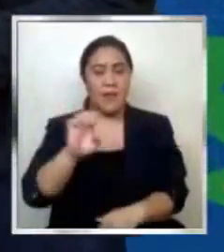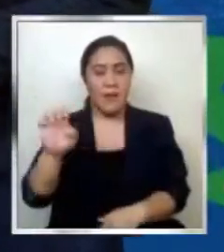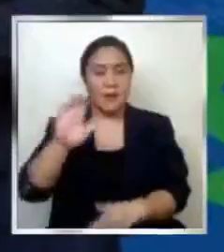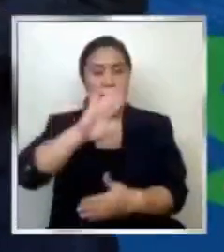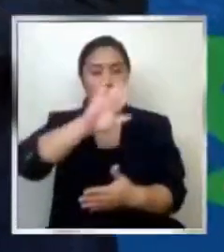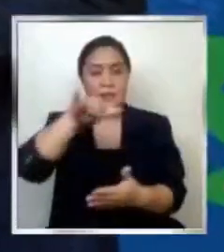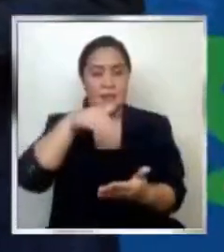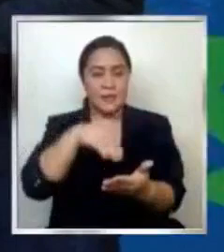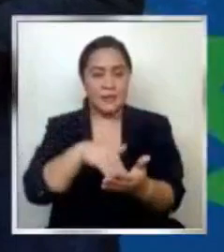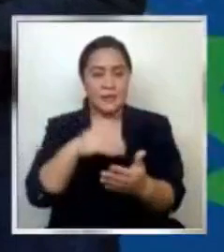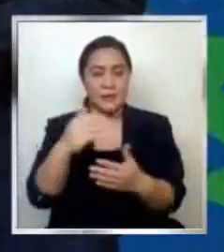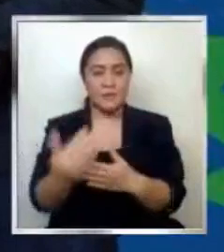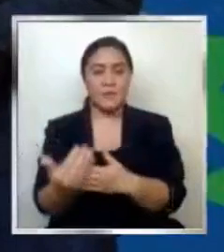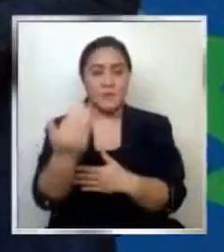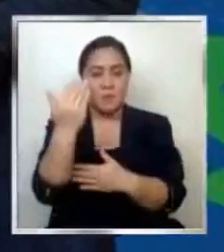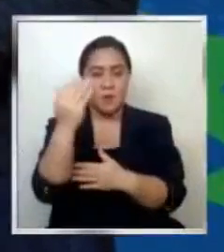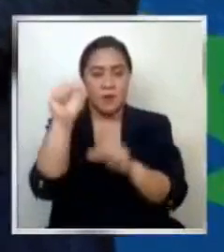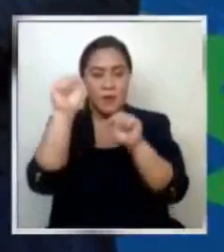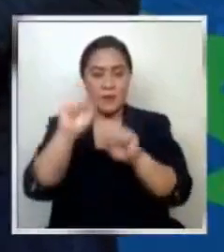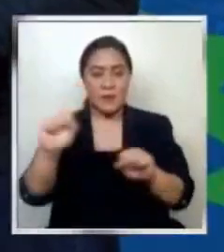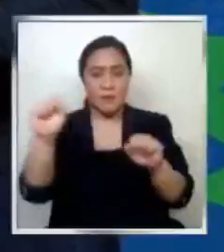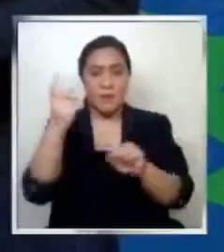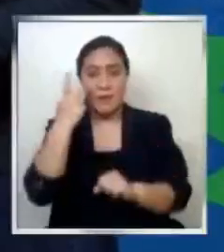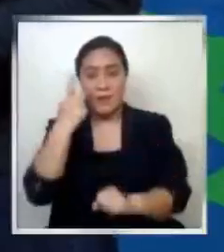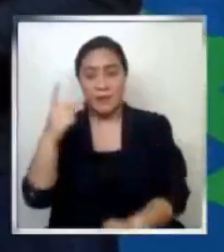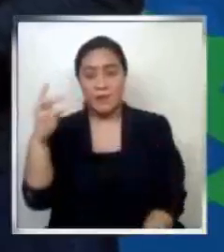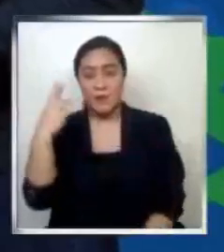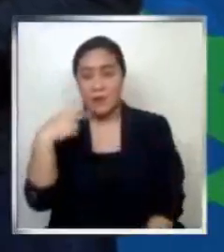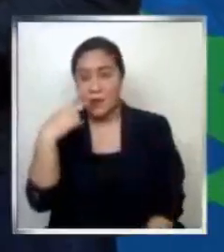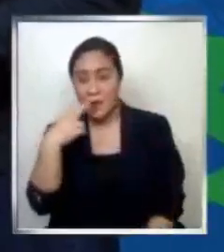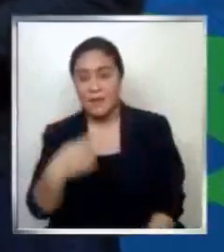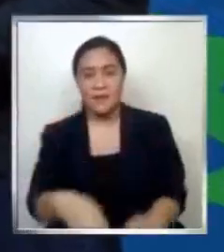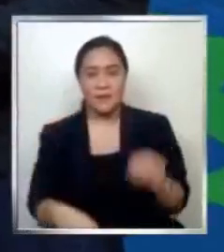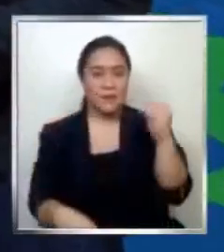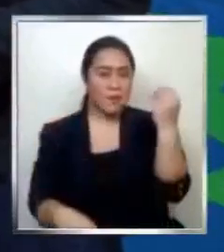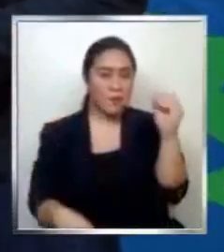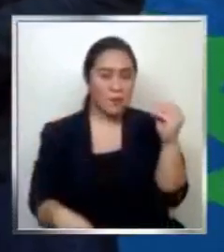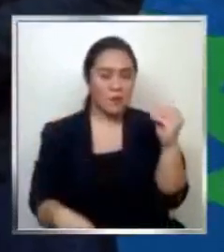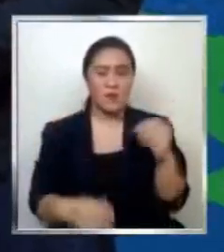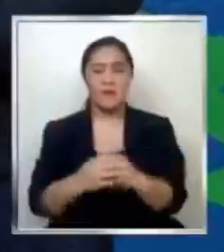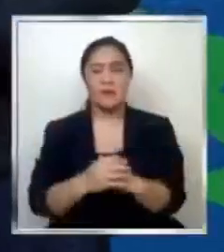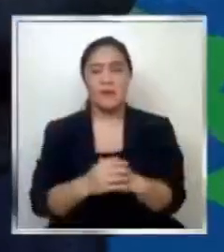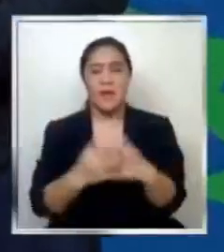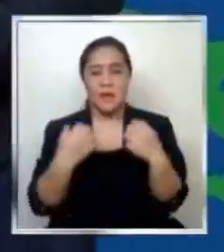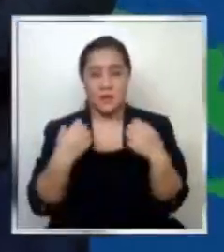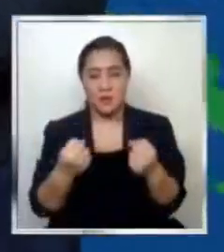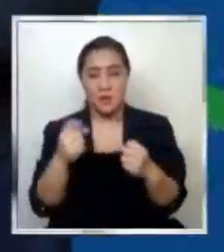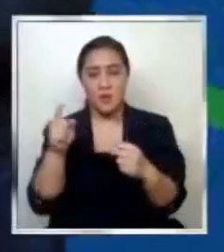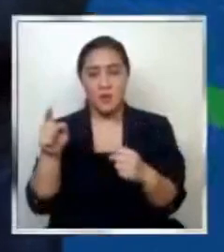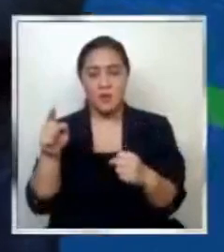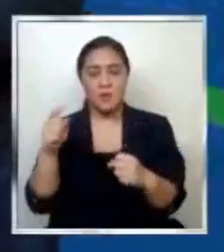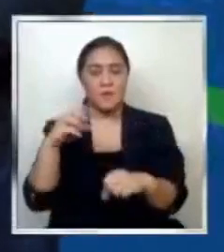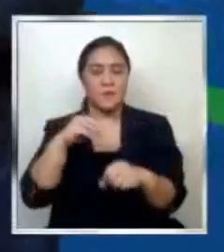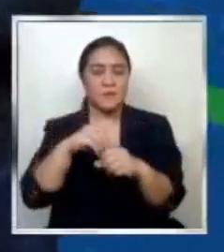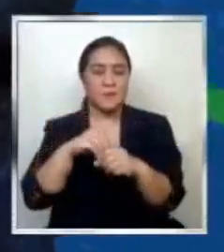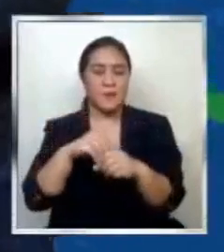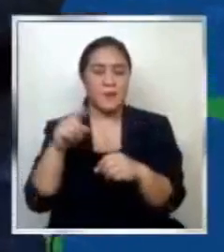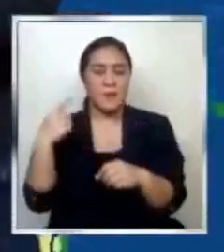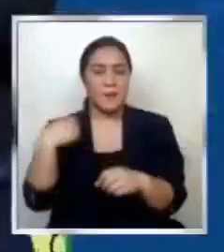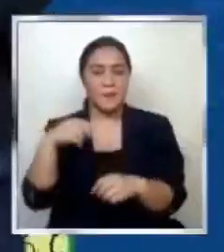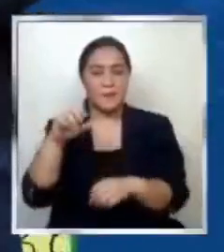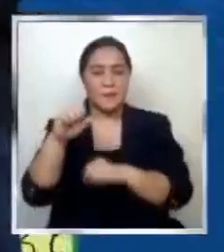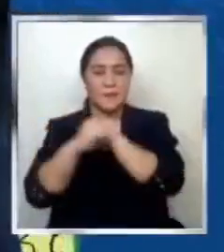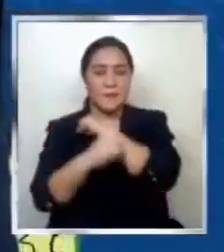ng Sabado, yung kulay pula at orange na yan, mga matitinding pag-ulan yan sa Samar at Leyte provinces, maging dito sa may